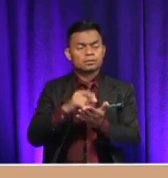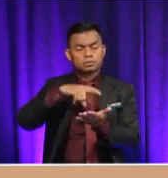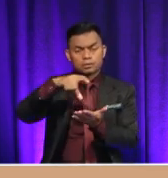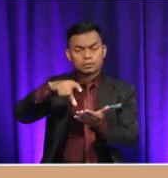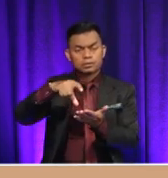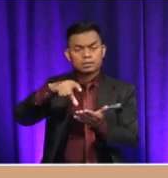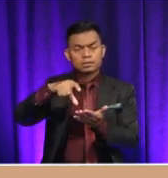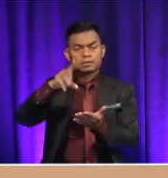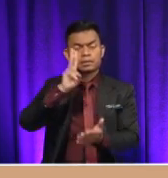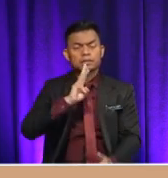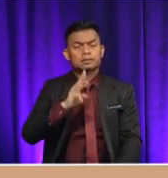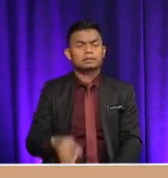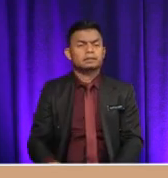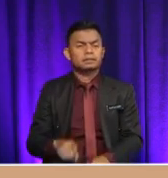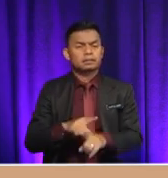Lalu